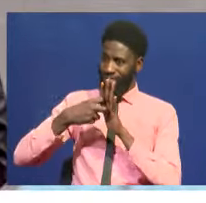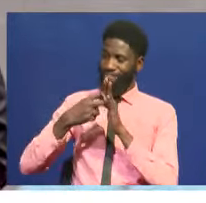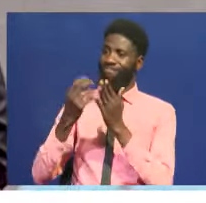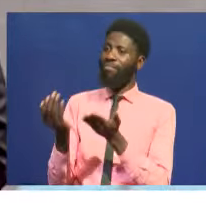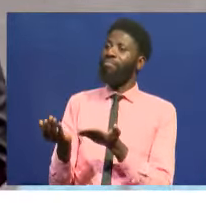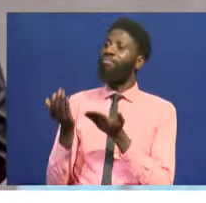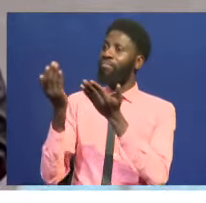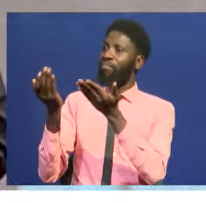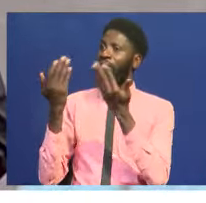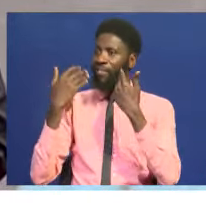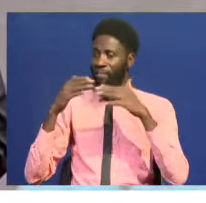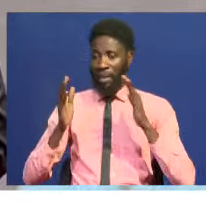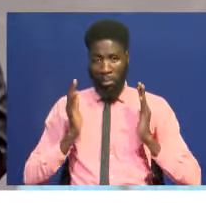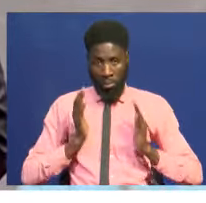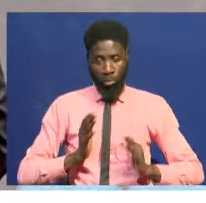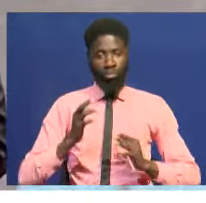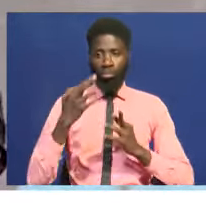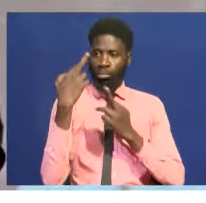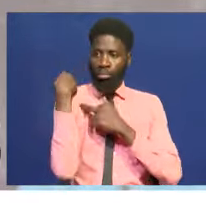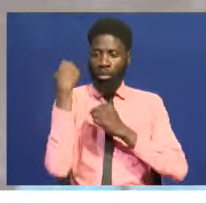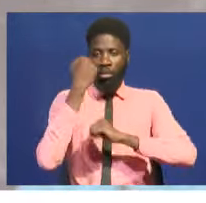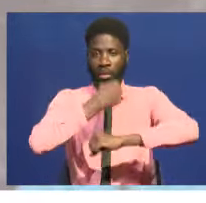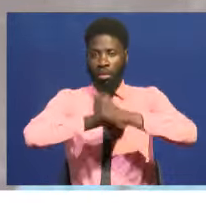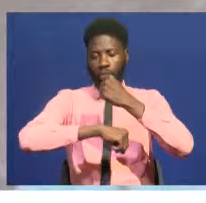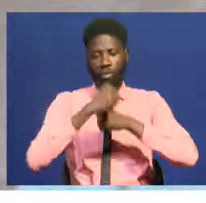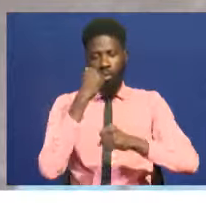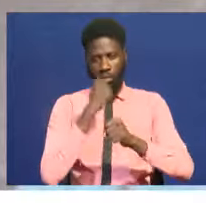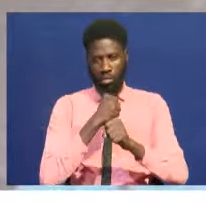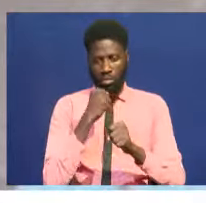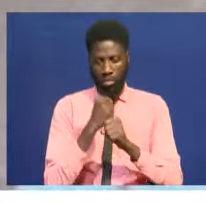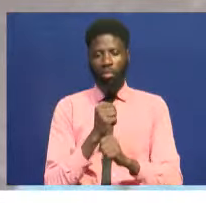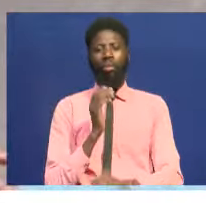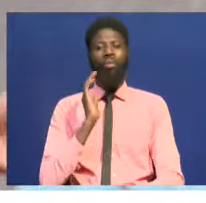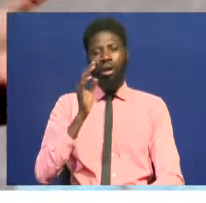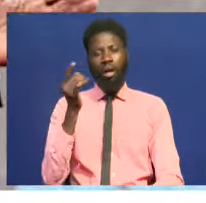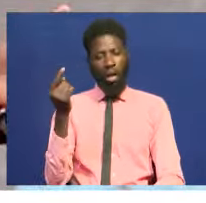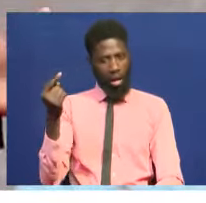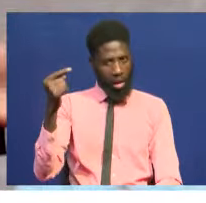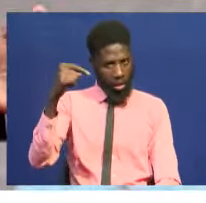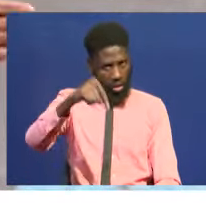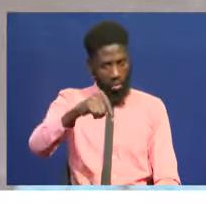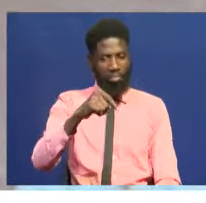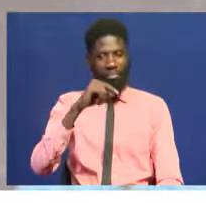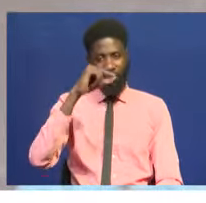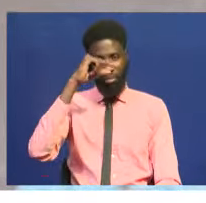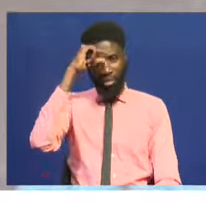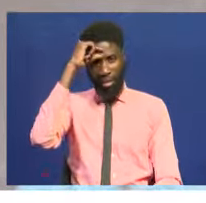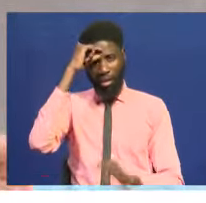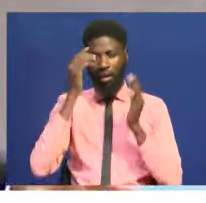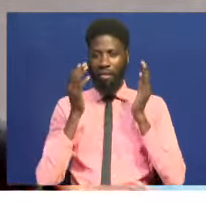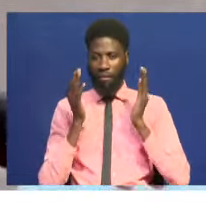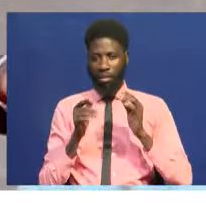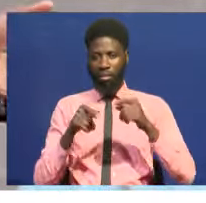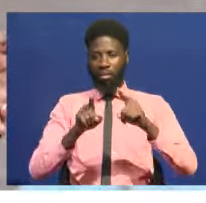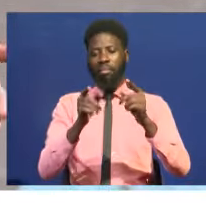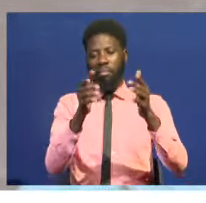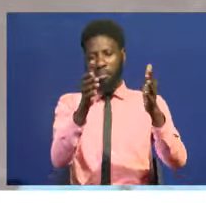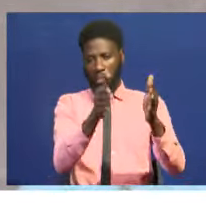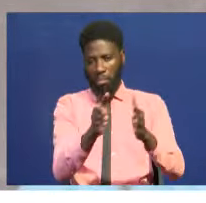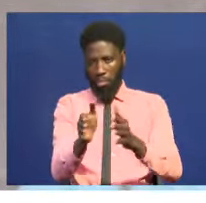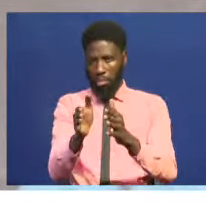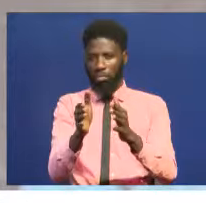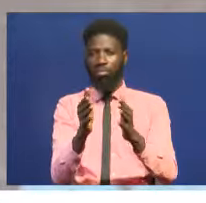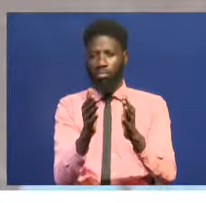mwenye kuja kuendesha hiyo maneno sasa atakuja hapa kiwanjani. Wewe governor ujipange na watu